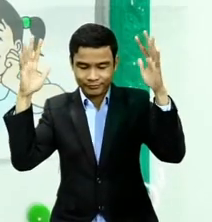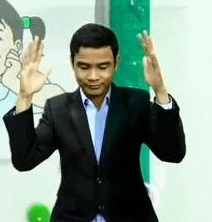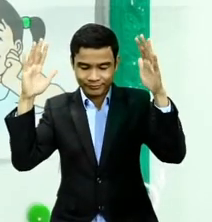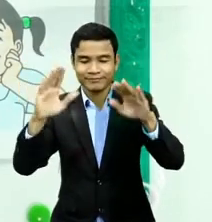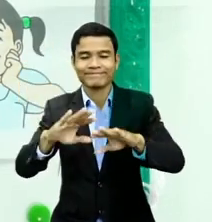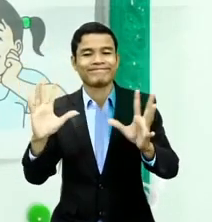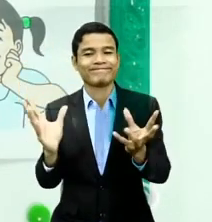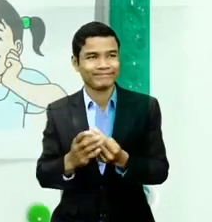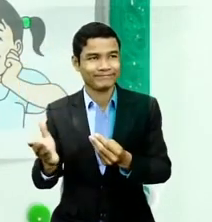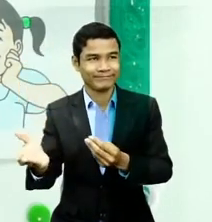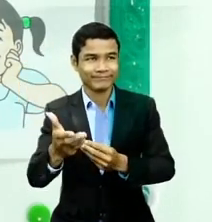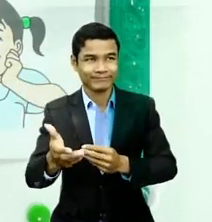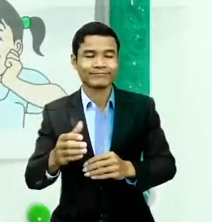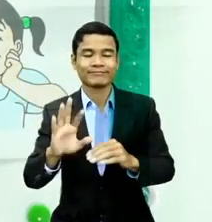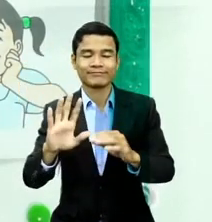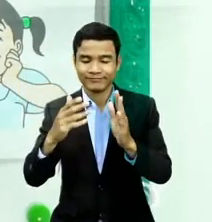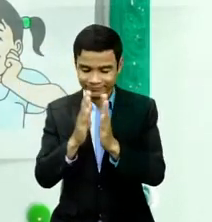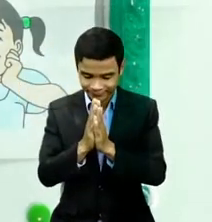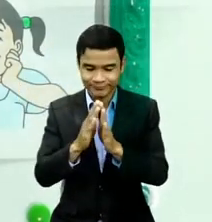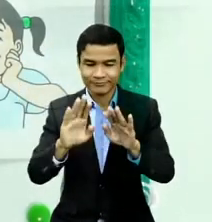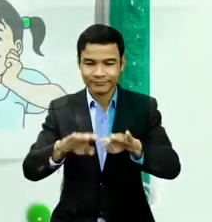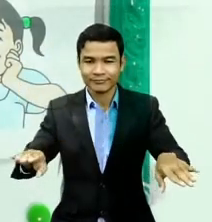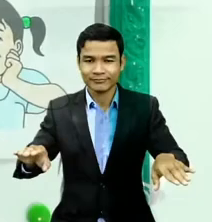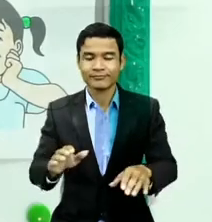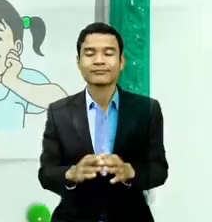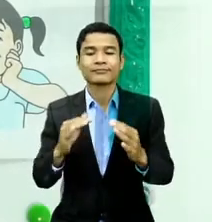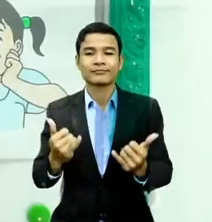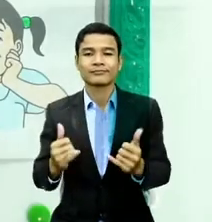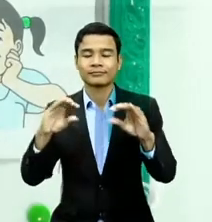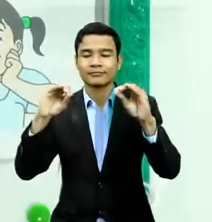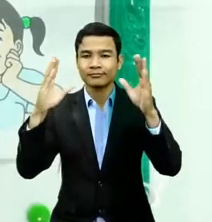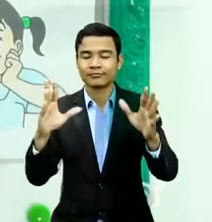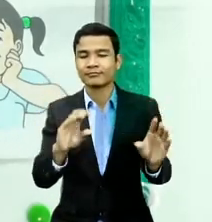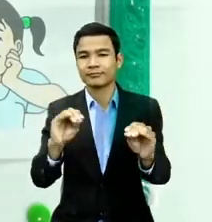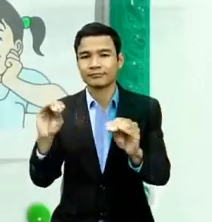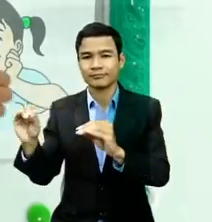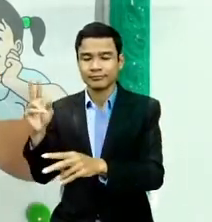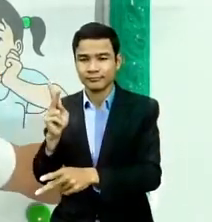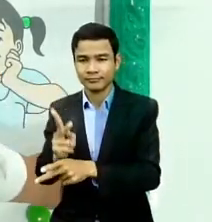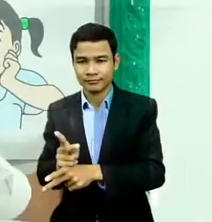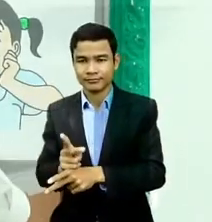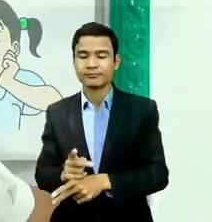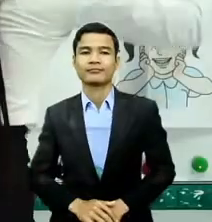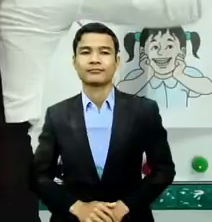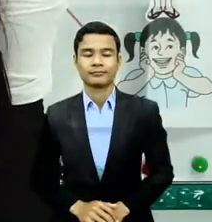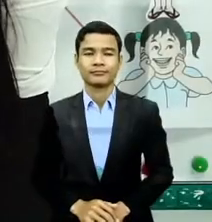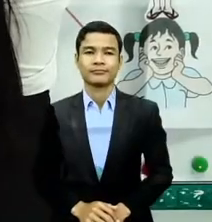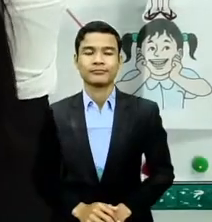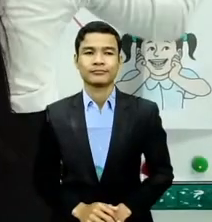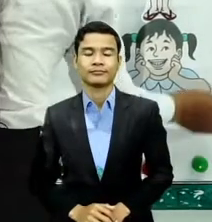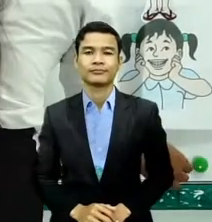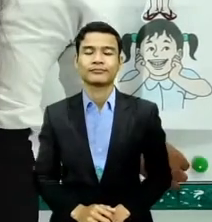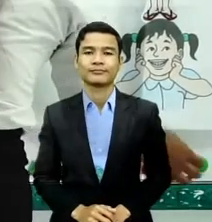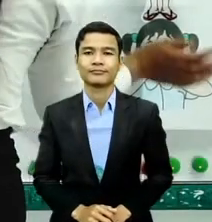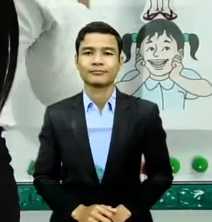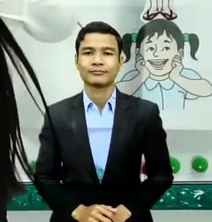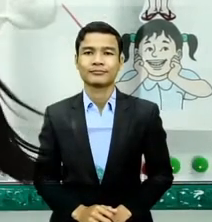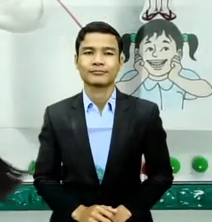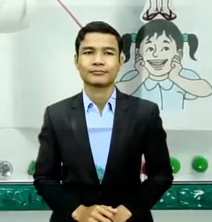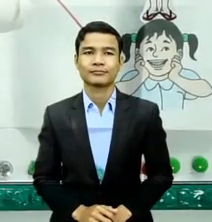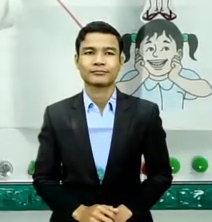khá nè. Chà, ạ con tại lỡ nhạc rụt đổ cách ca tế. Nhạc tụt một lại xong nè con á.